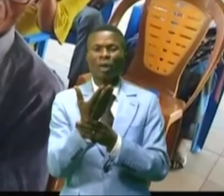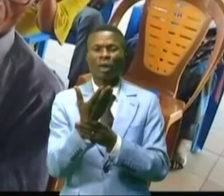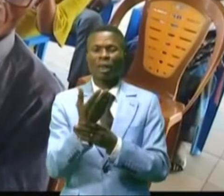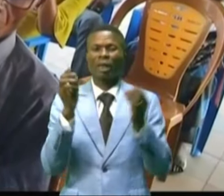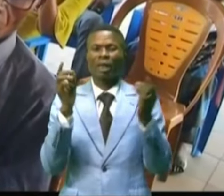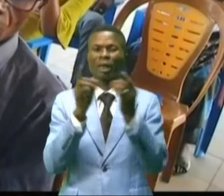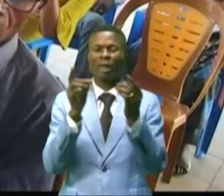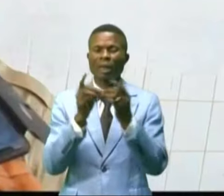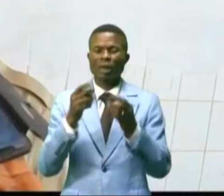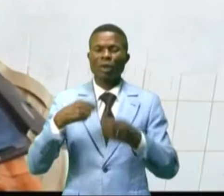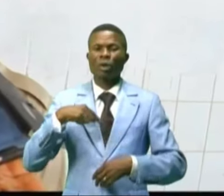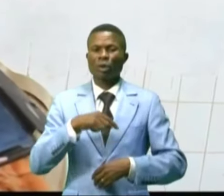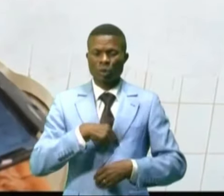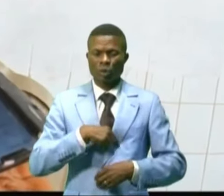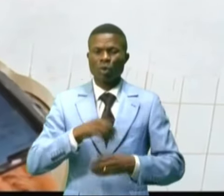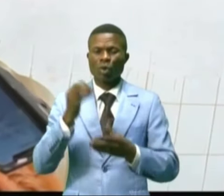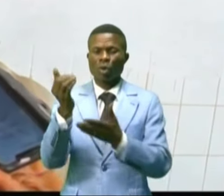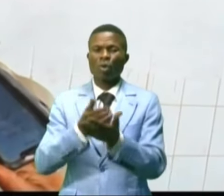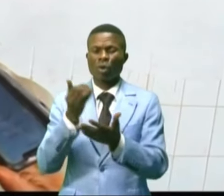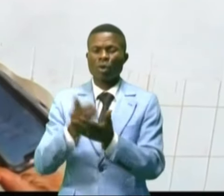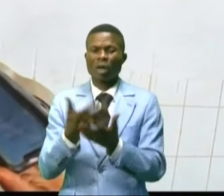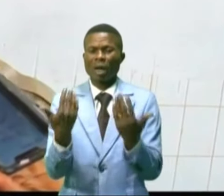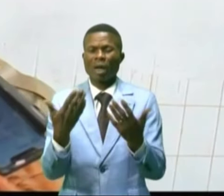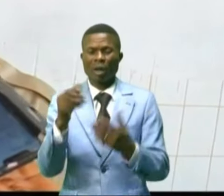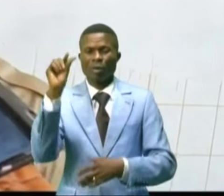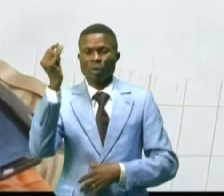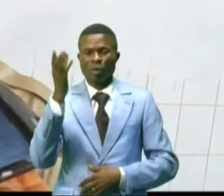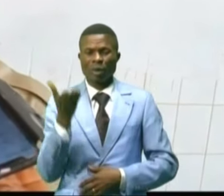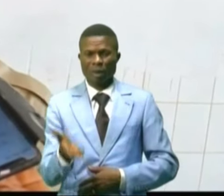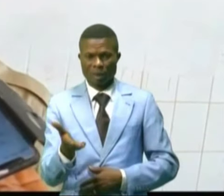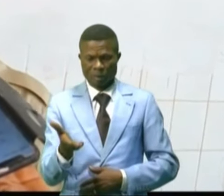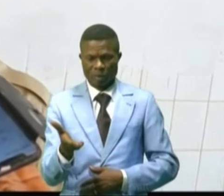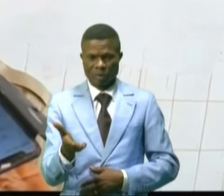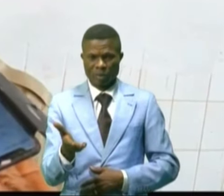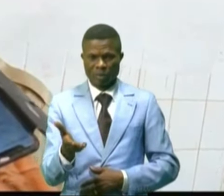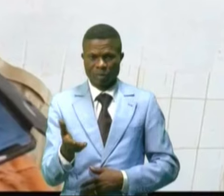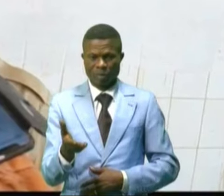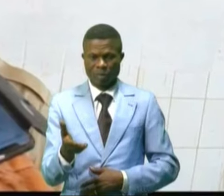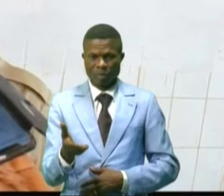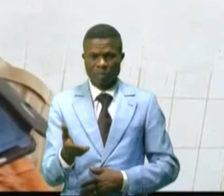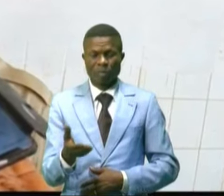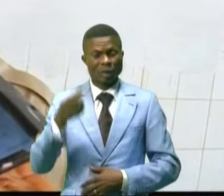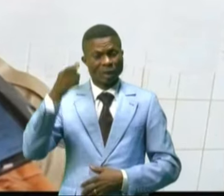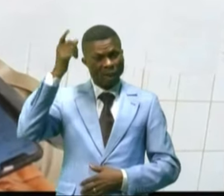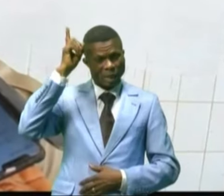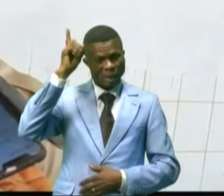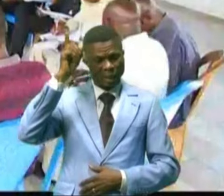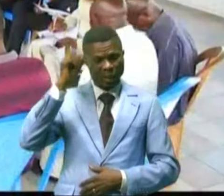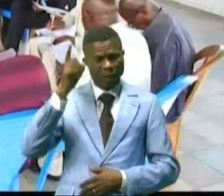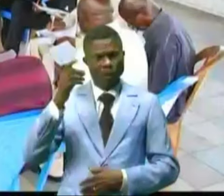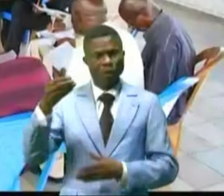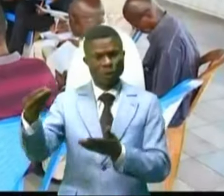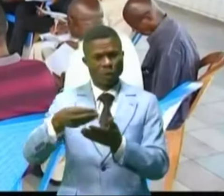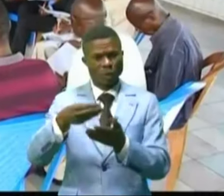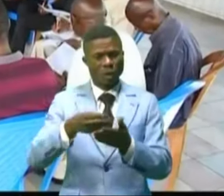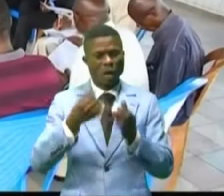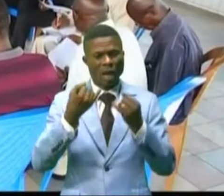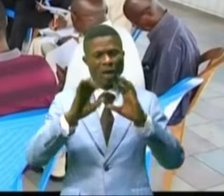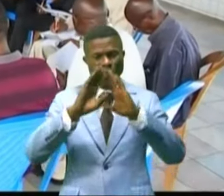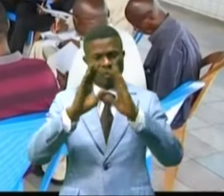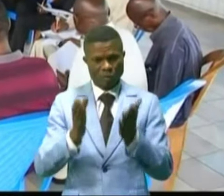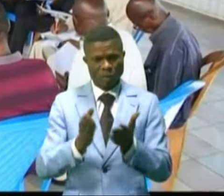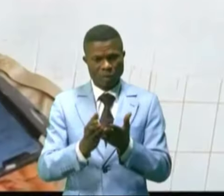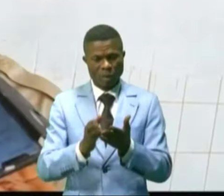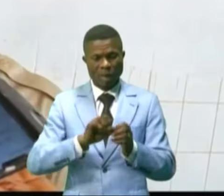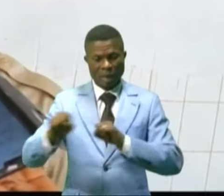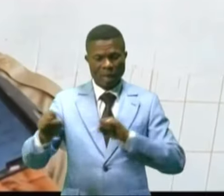sur l'exploitation minière artisanale finir diamant. Et donc, nous, à ce moment-là, nous avons fait une collecte primaire. Après examen